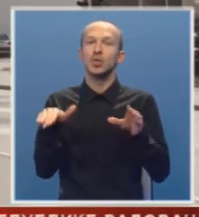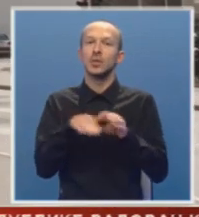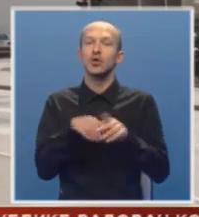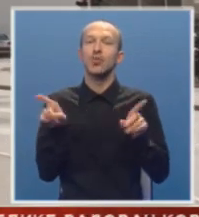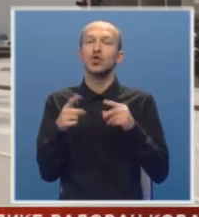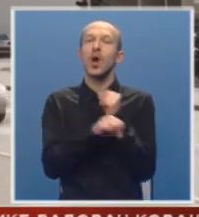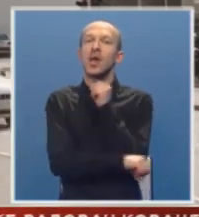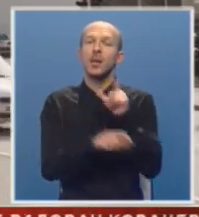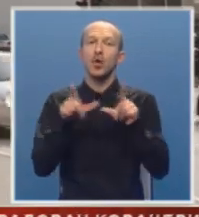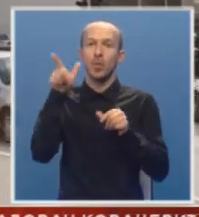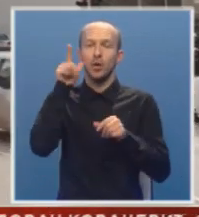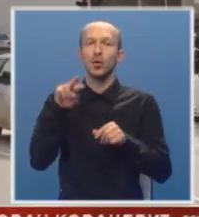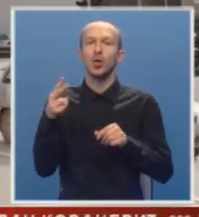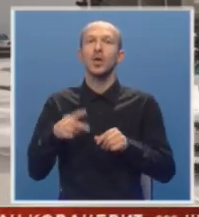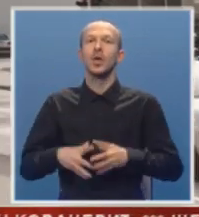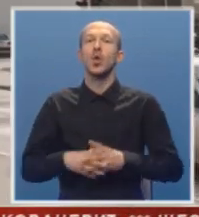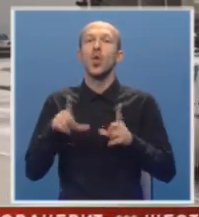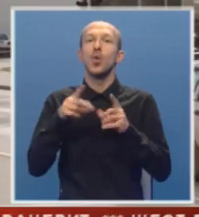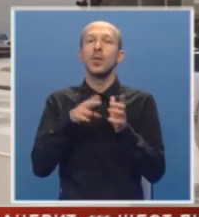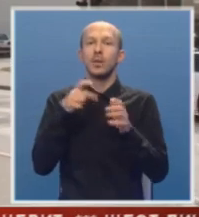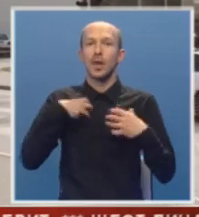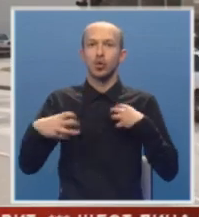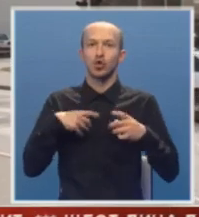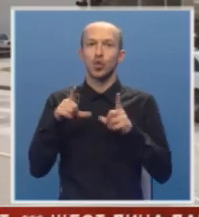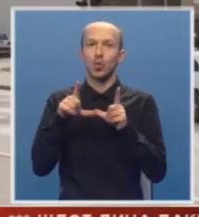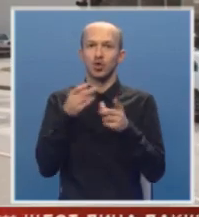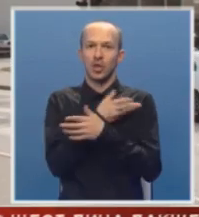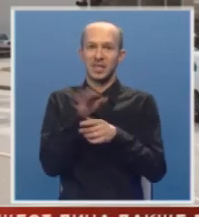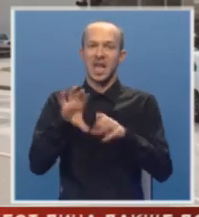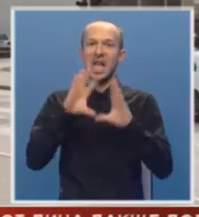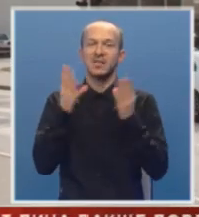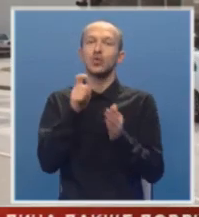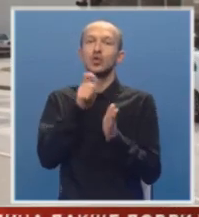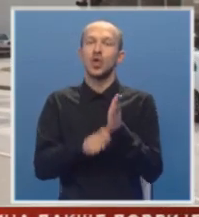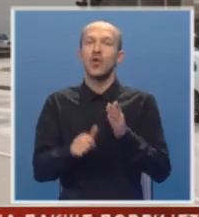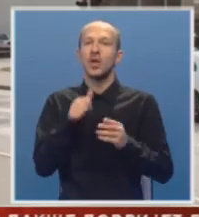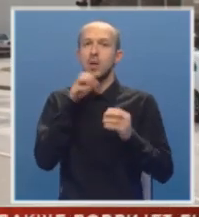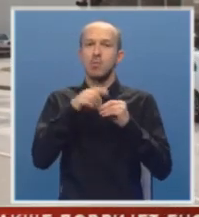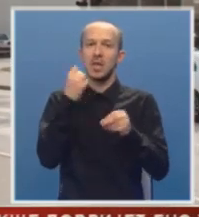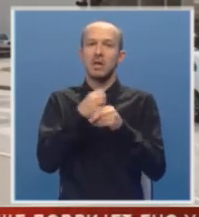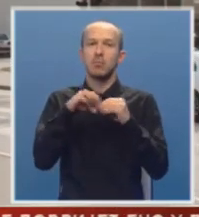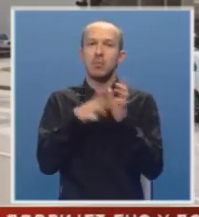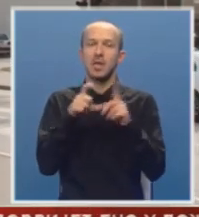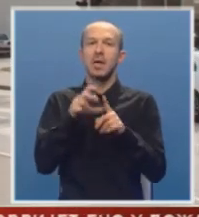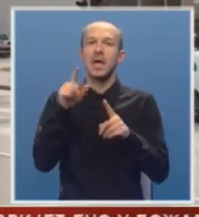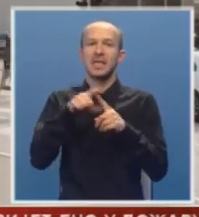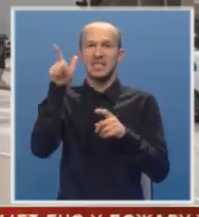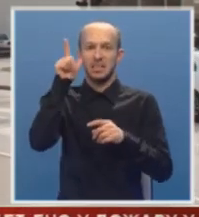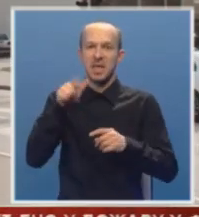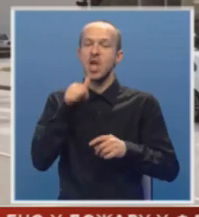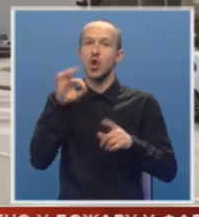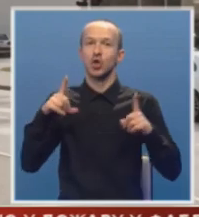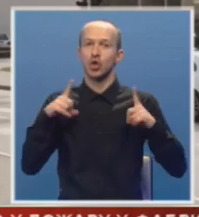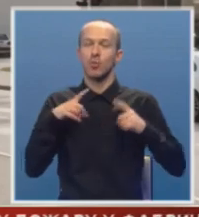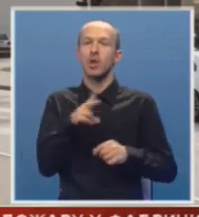na Muzičkoj akademiji u Beogradu, drugi u Narodnom pozorištu u Užicu, a većina njih su članovi i Big Benda Radio Televizije Srbije, tako da